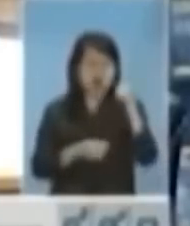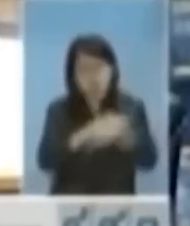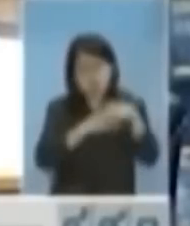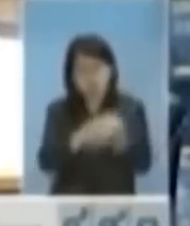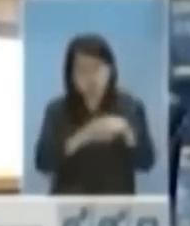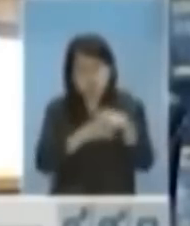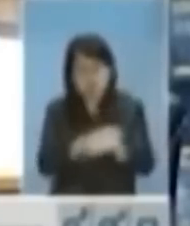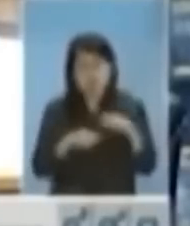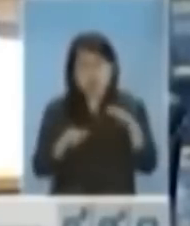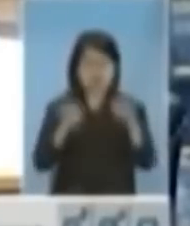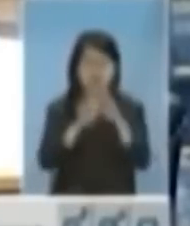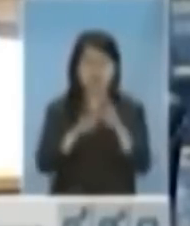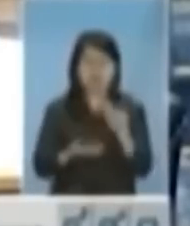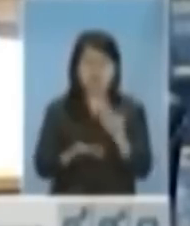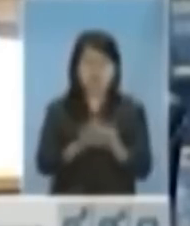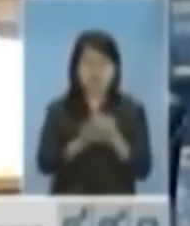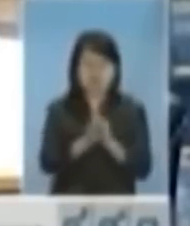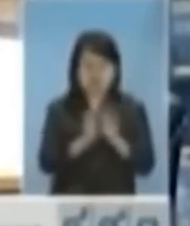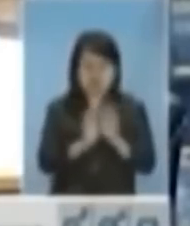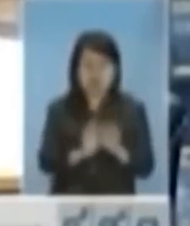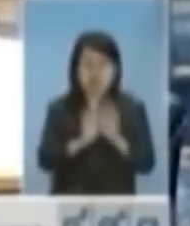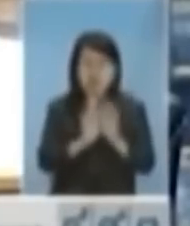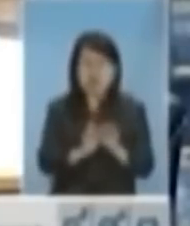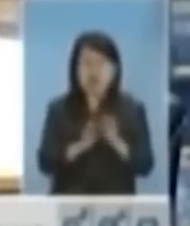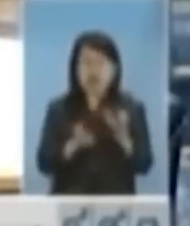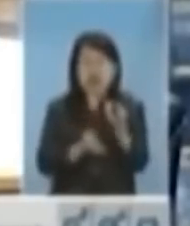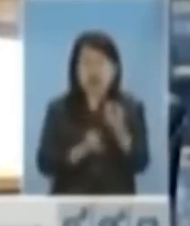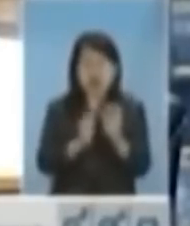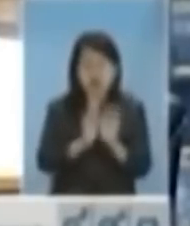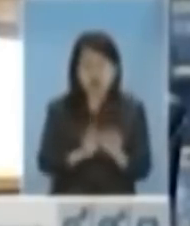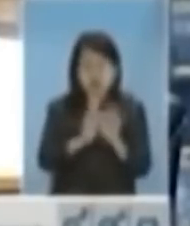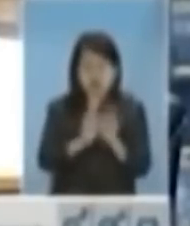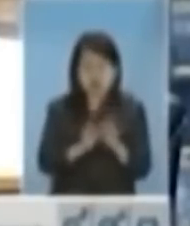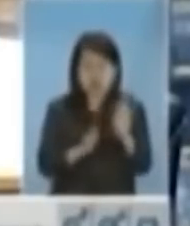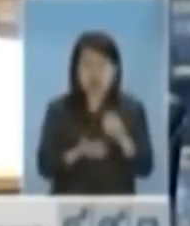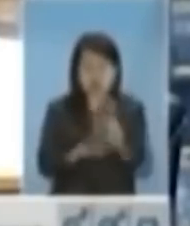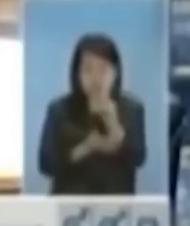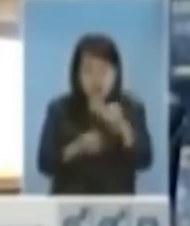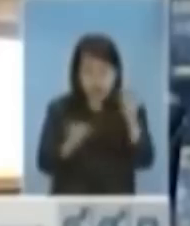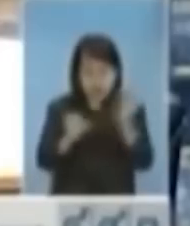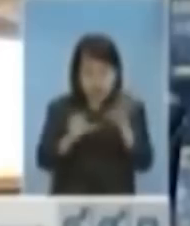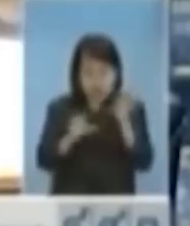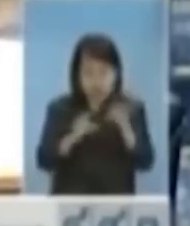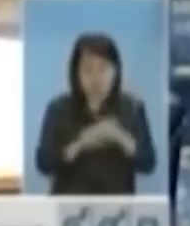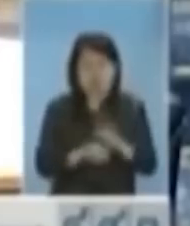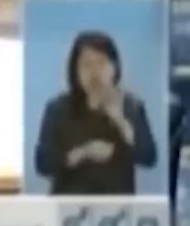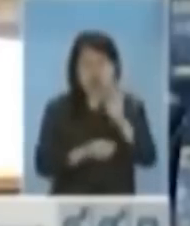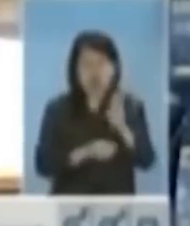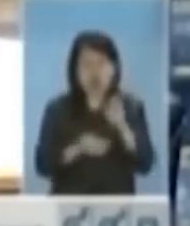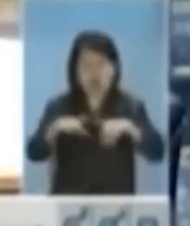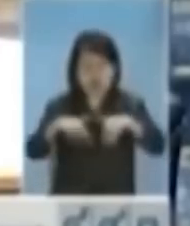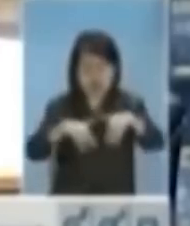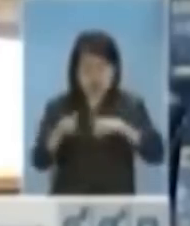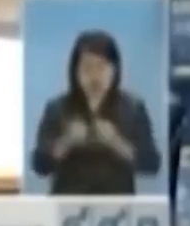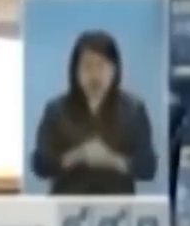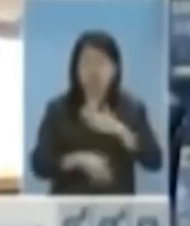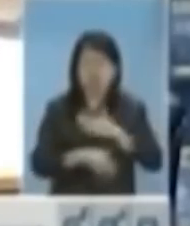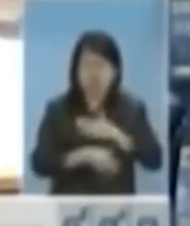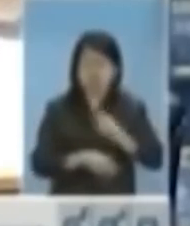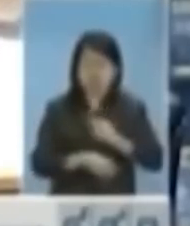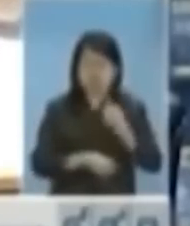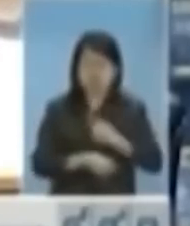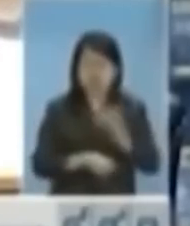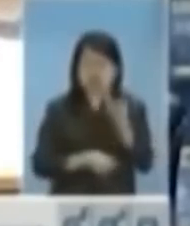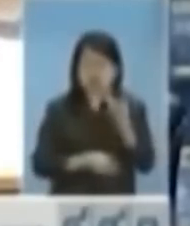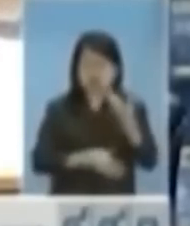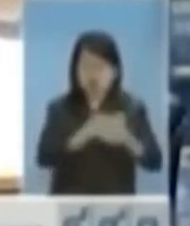ที่สุดบัญชีข้าวของกรมการค้าต่างประเทศเป็นบัญชีเงินของแผ่นดินฮะเป็นความภูมิใจของคนไทยประเทศในเรื่องข้าวแต่ท่